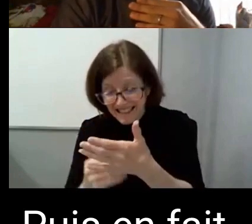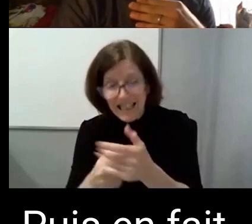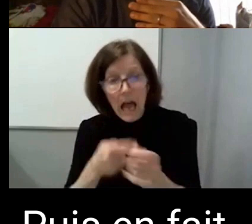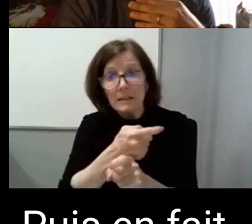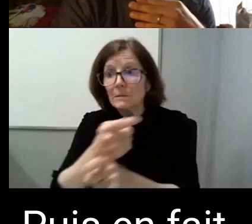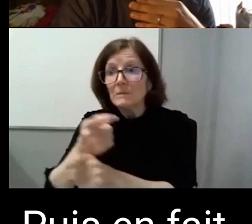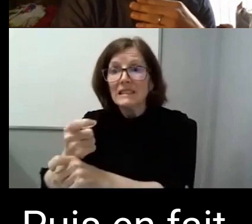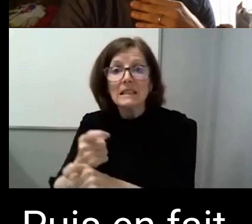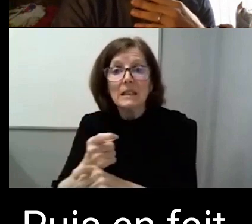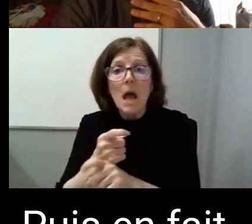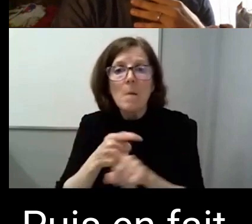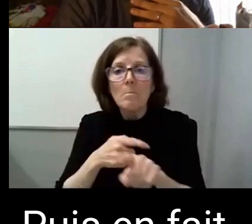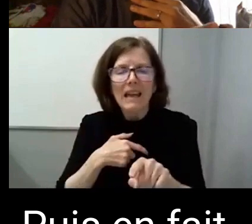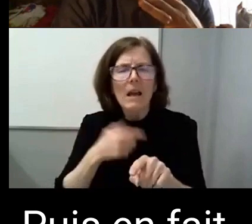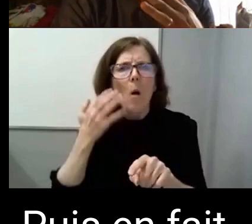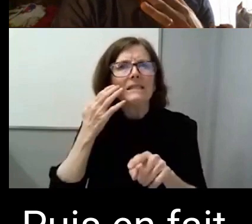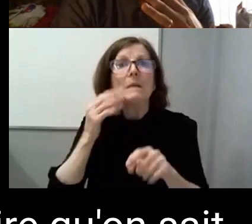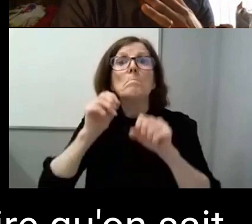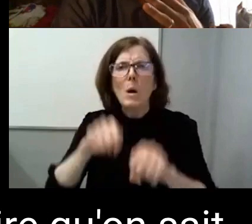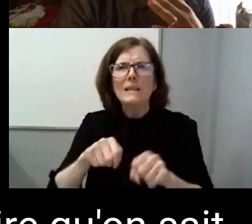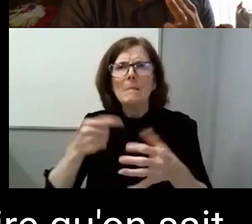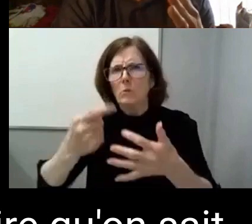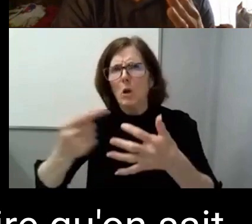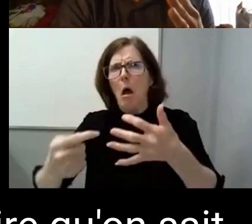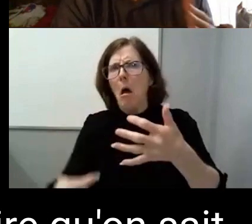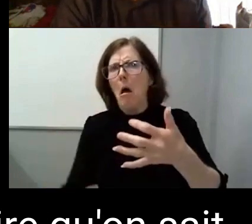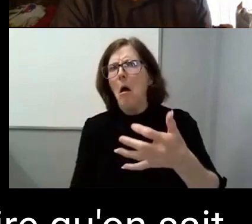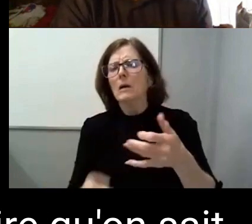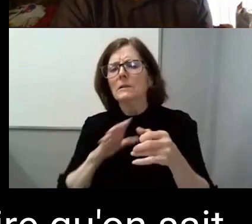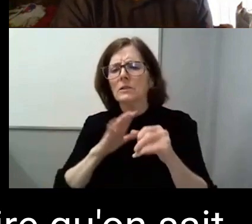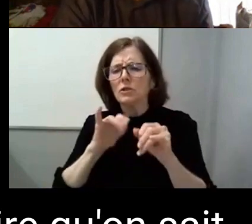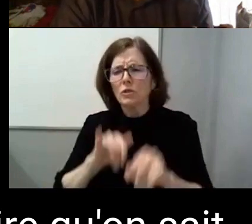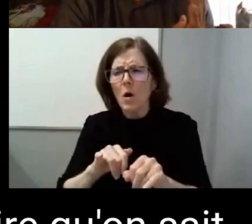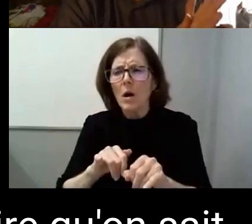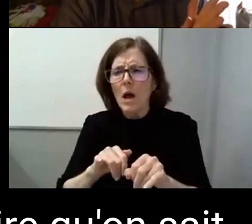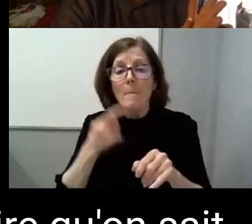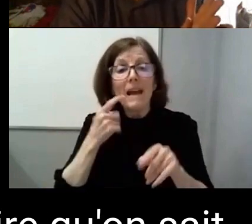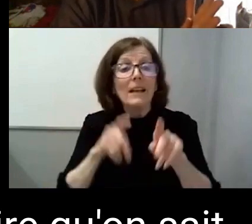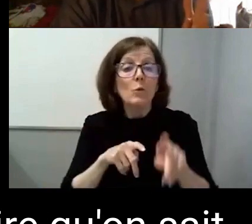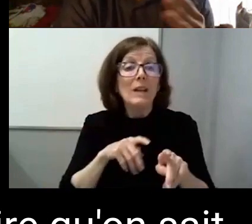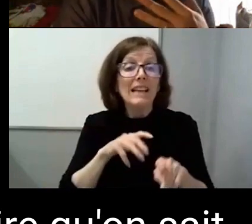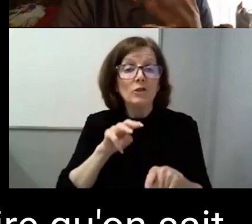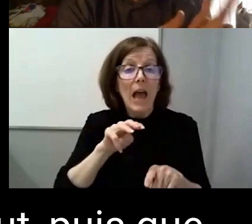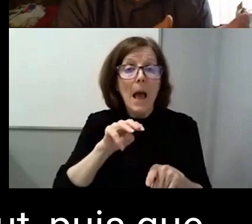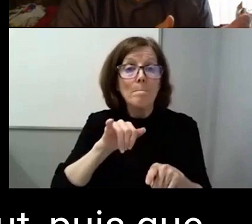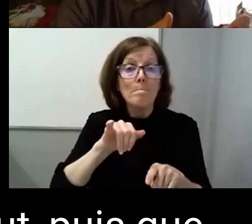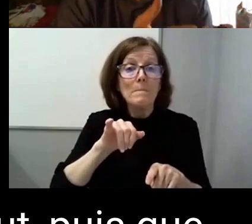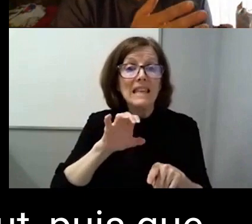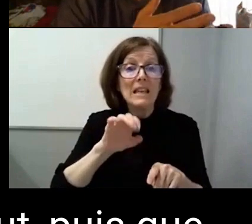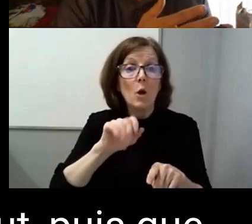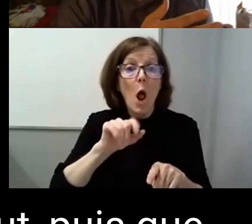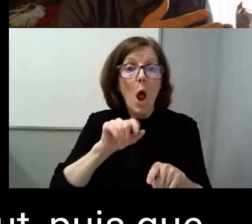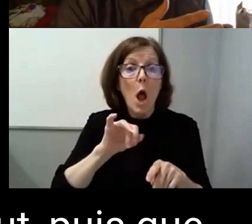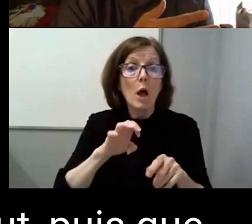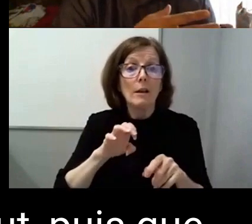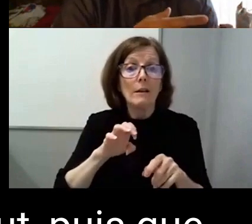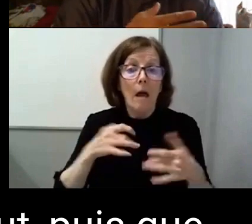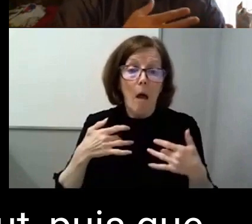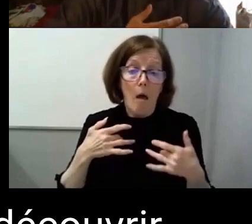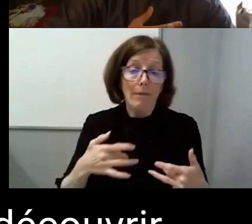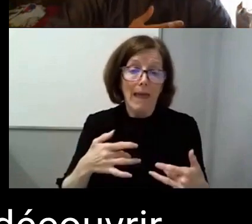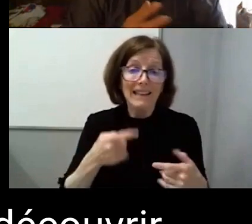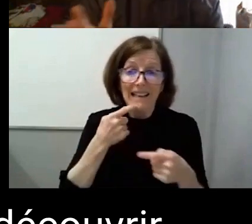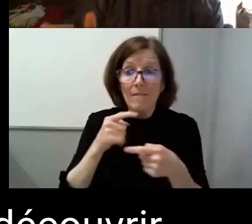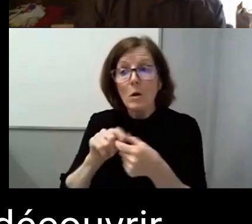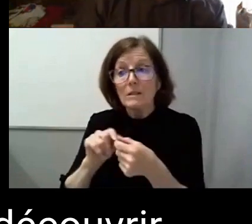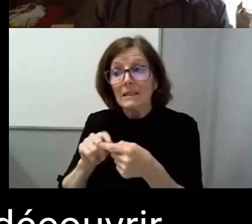sait qui est possible. Puis, en fait, tous les mycologues honnêtes vont vous dire qu'on sait aussi qu'on ne sait vraiment pas tout, hein, puis que dans le